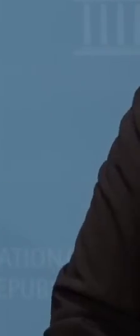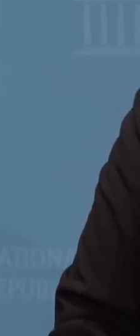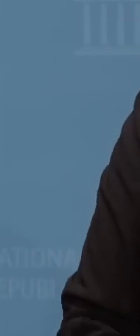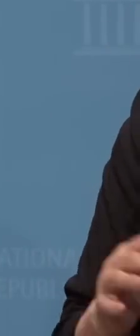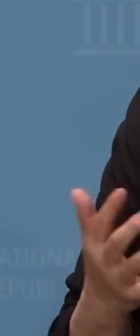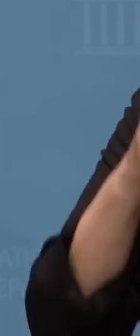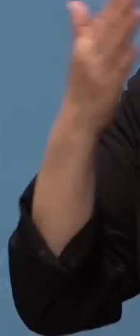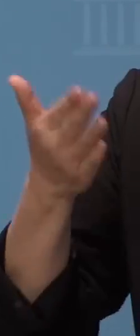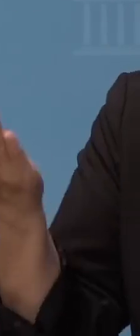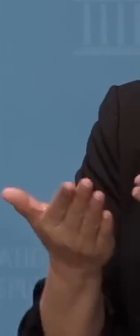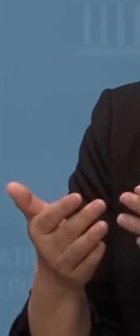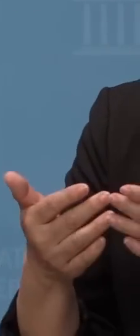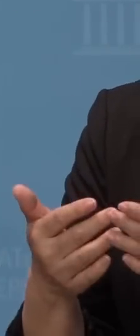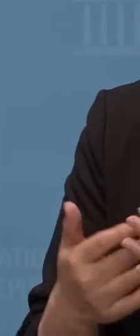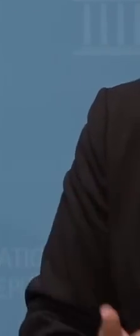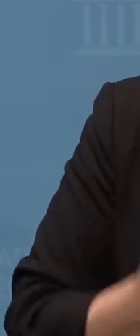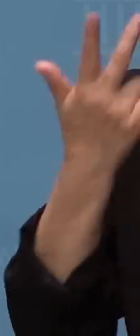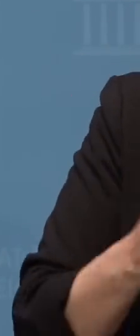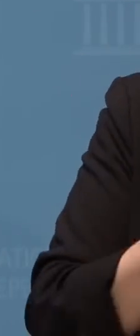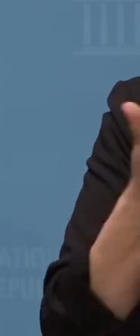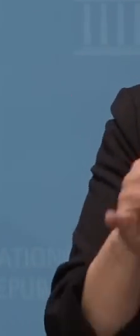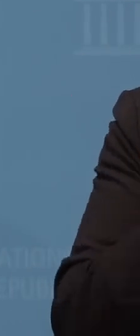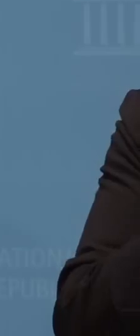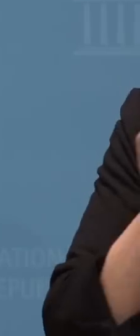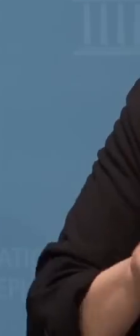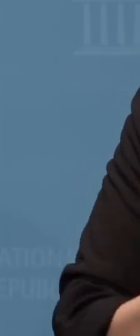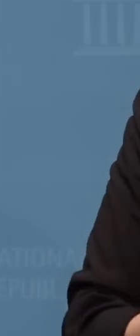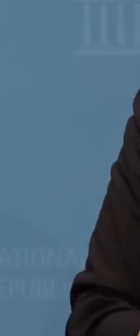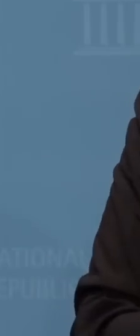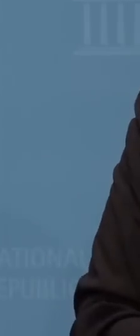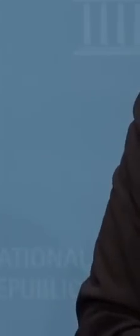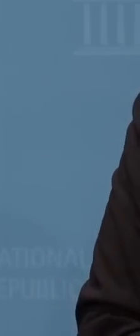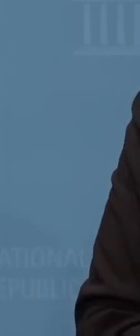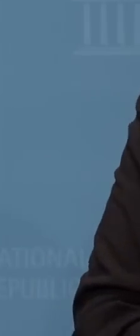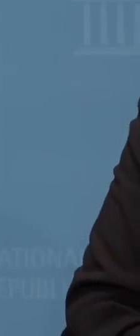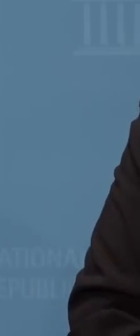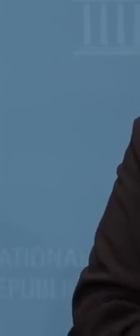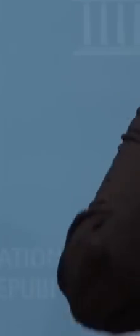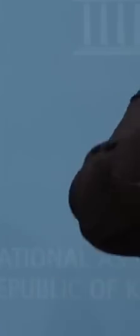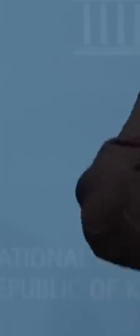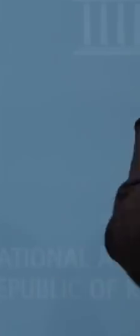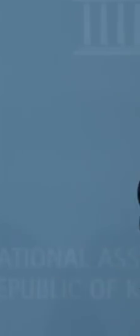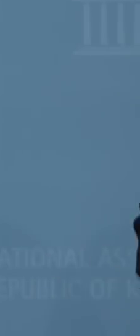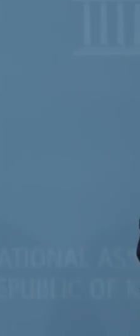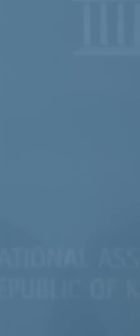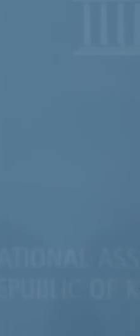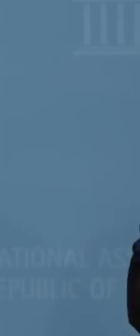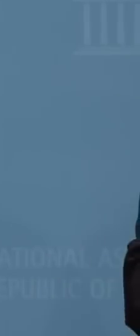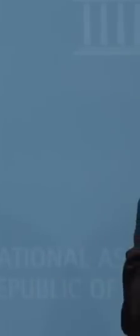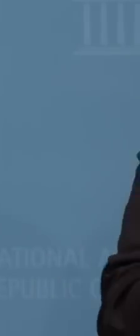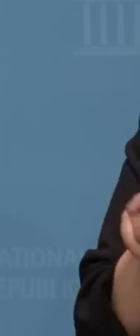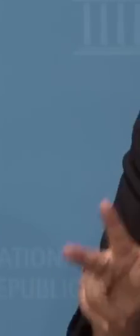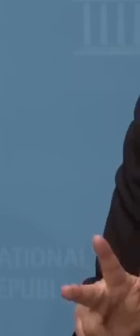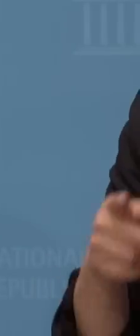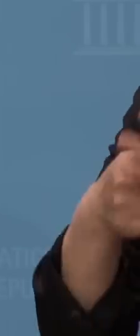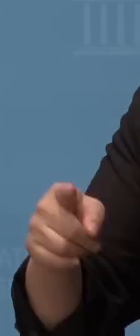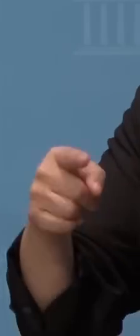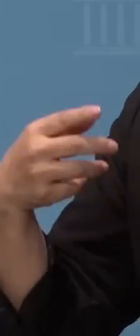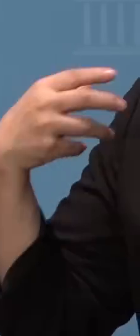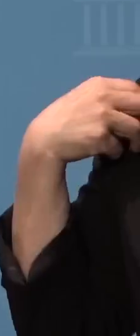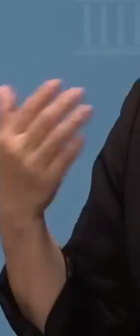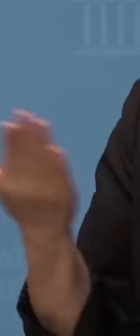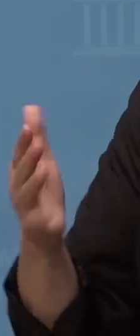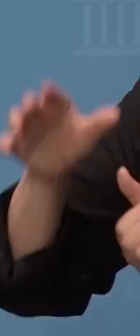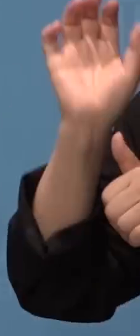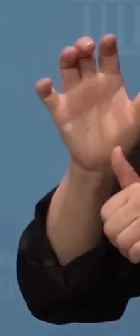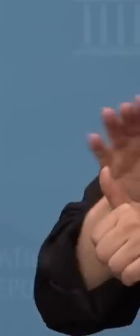건설노조 조합원의 분신 사망은 과거 공안 권력을 동원한 수준으로 회귀한 윤석열 정부의 노동 탄압 실태를 가슴